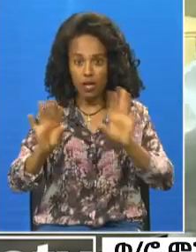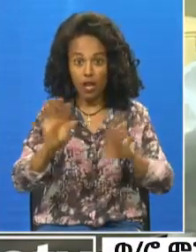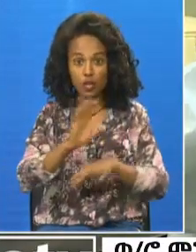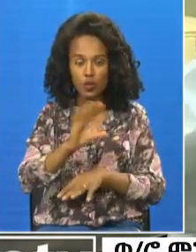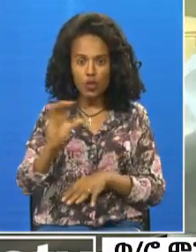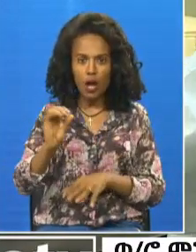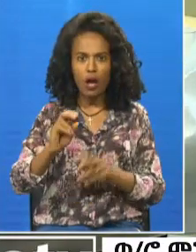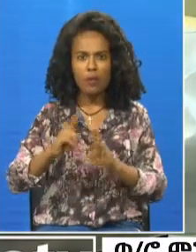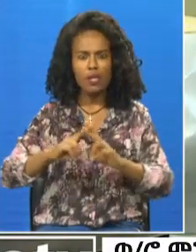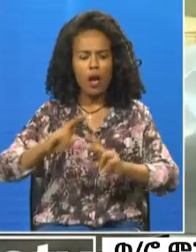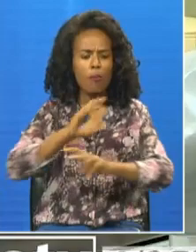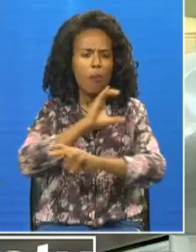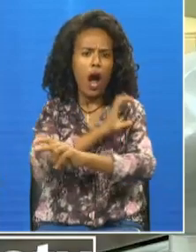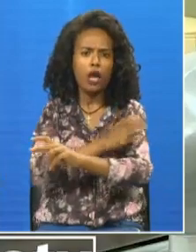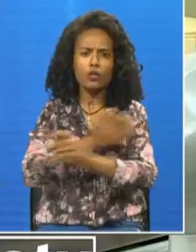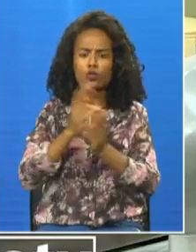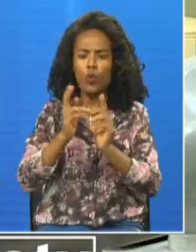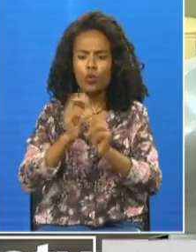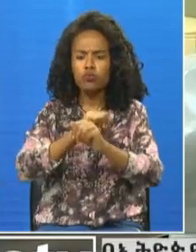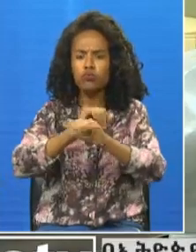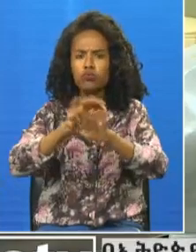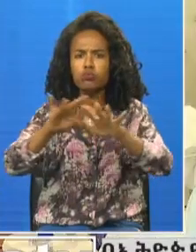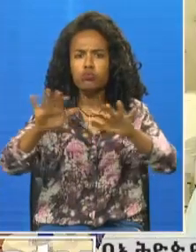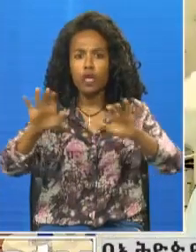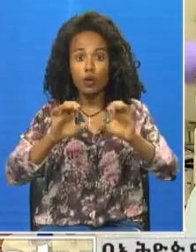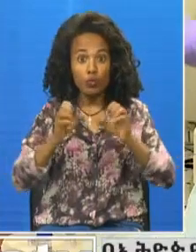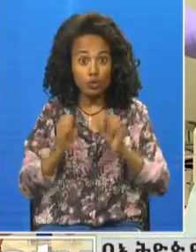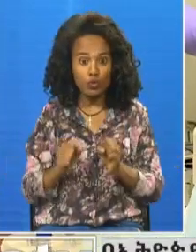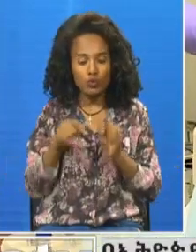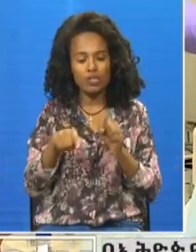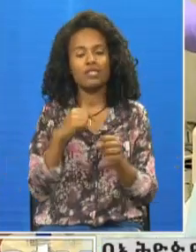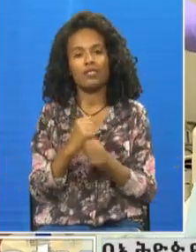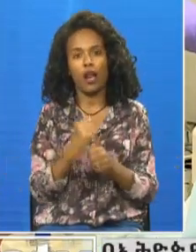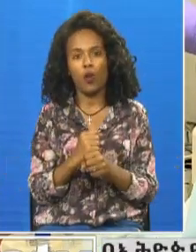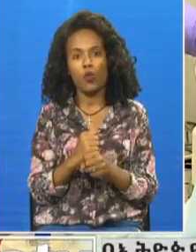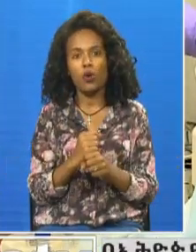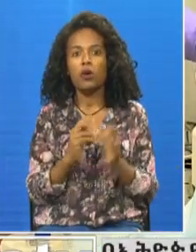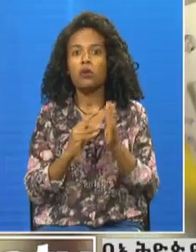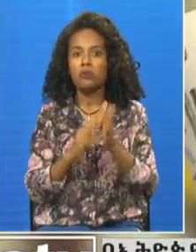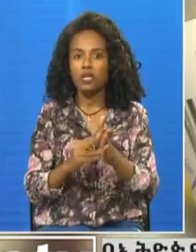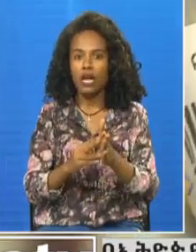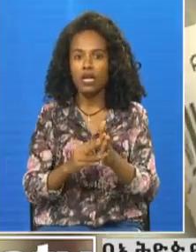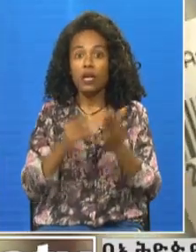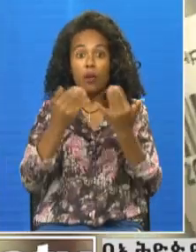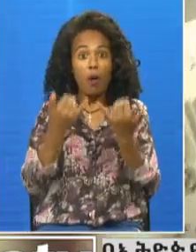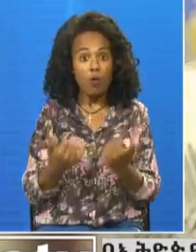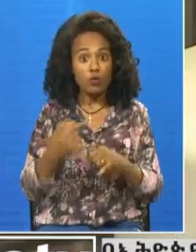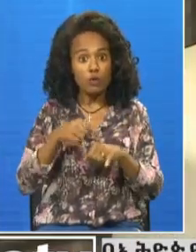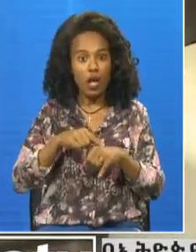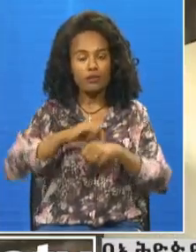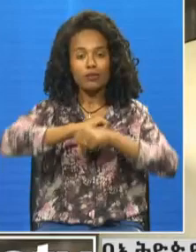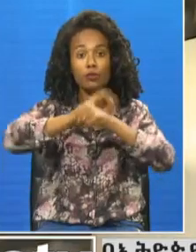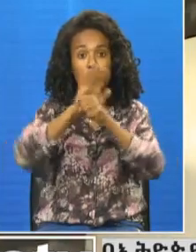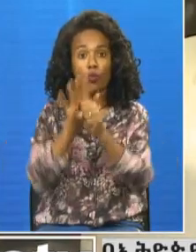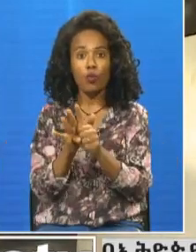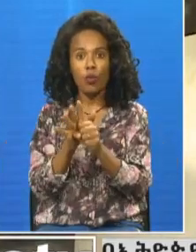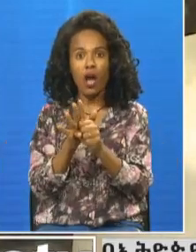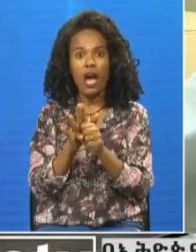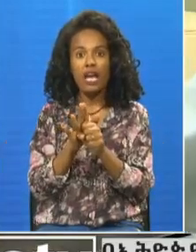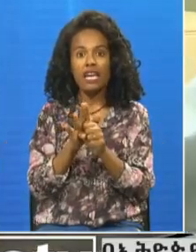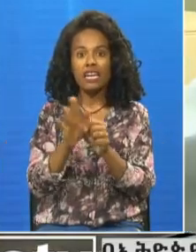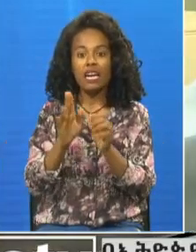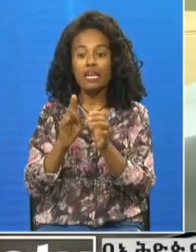ኮሮና ቫይረስ ግማሽ በግማሽ ከእንስሳ ነው የሚመጣ ነው እና ከእንስሳ ወደ ሰው ከሰው ወደ እንስሳ ይተላለፋል እና ወደፊት